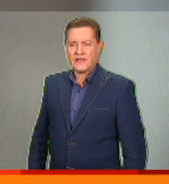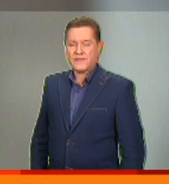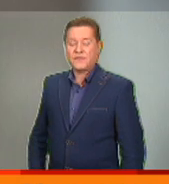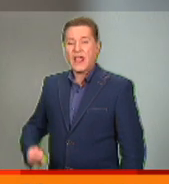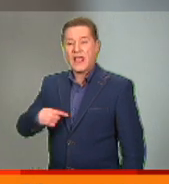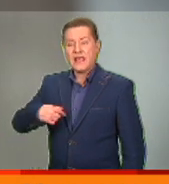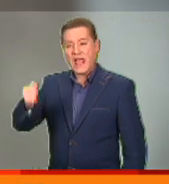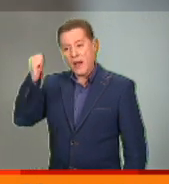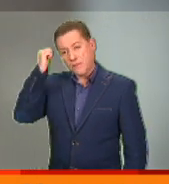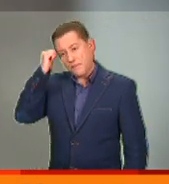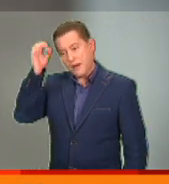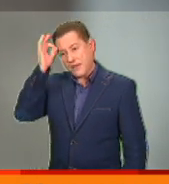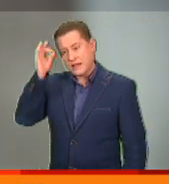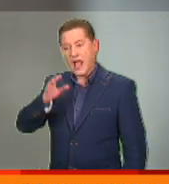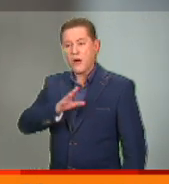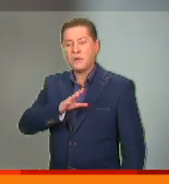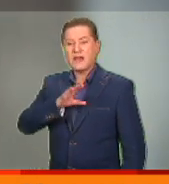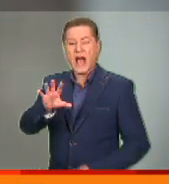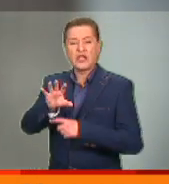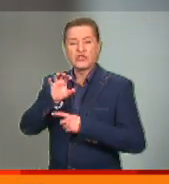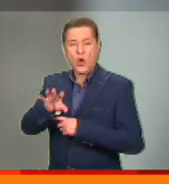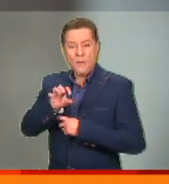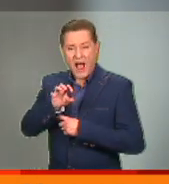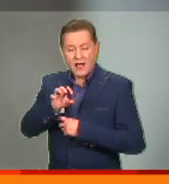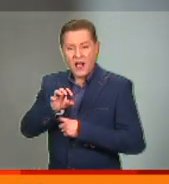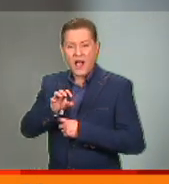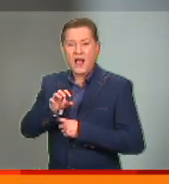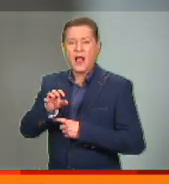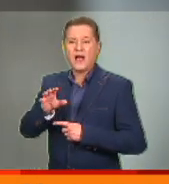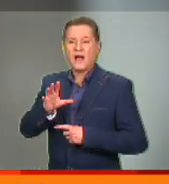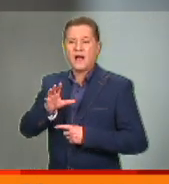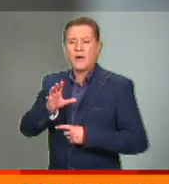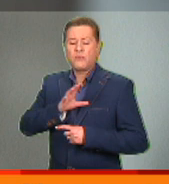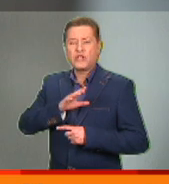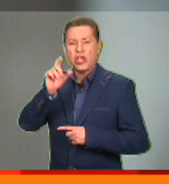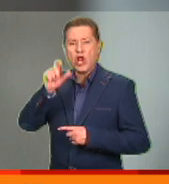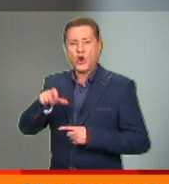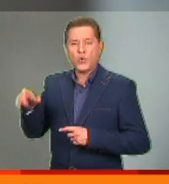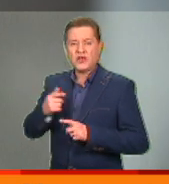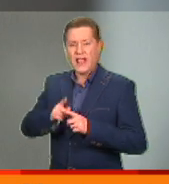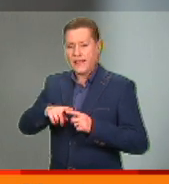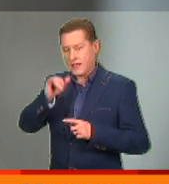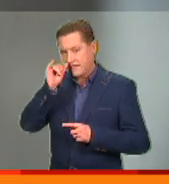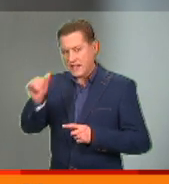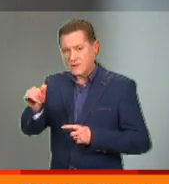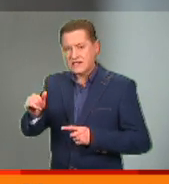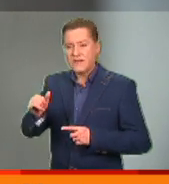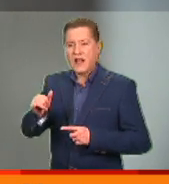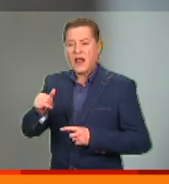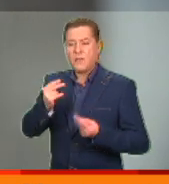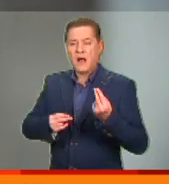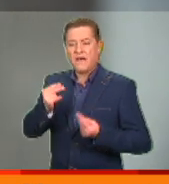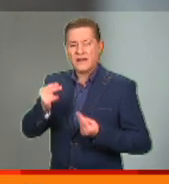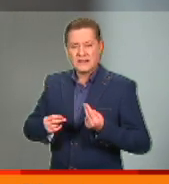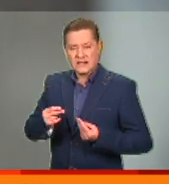Я пам'ятаю, що в мене була собака. Я пам'ятаю, що були люди, які не дозволяли нам бавитися іграшками.